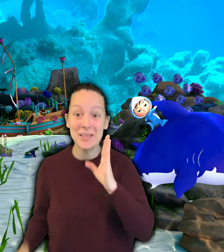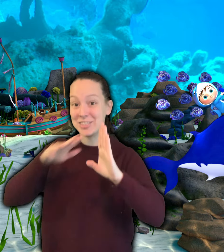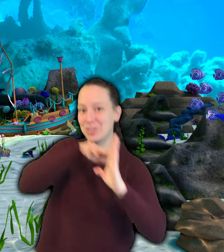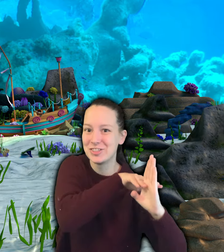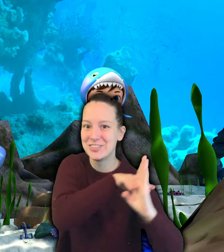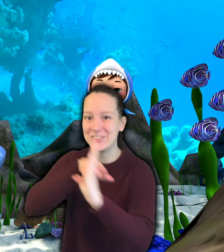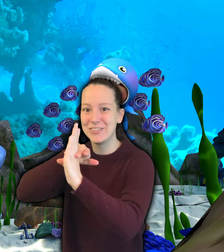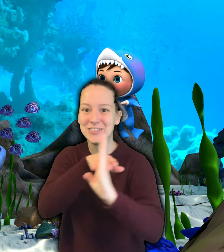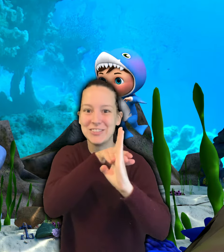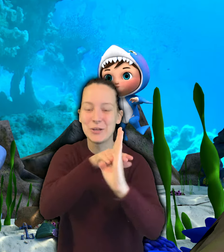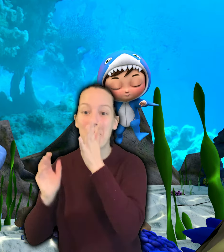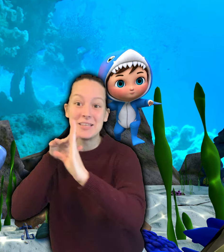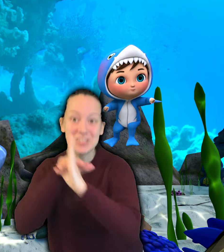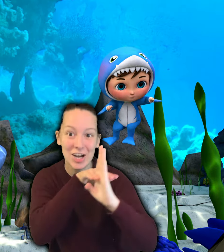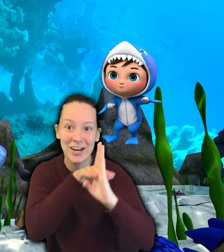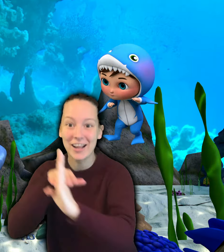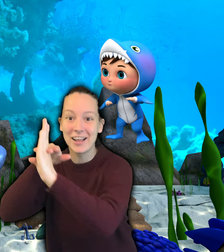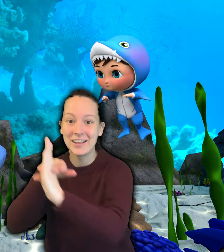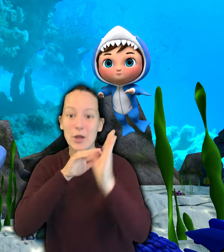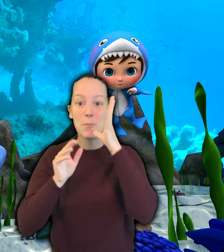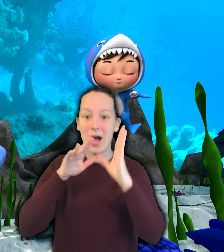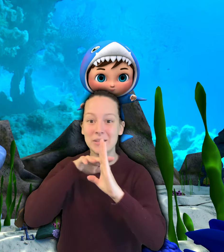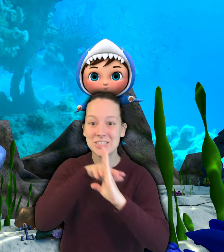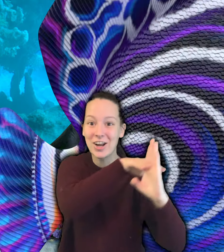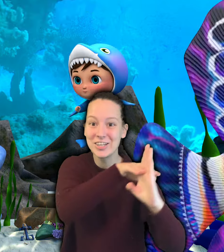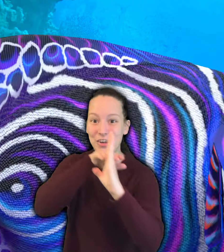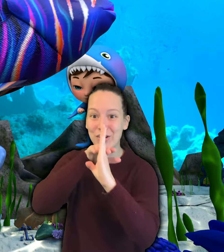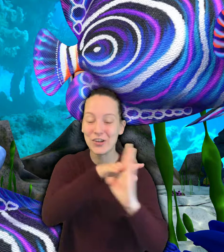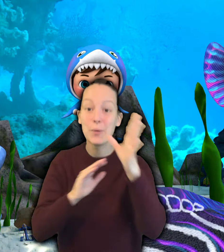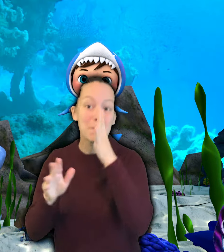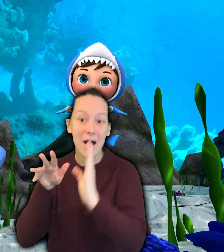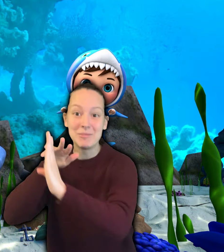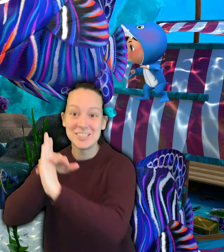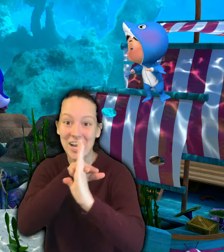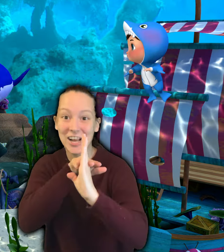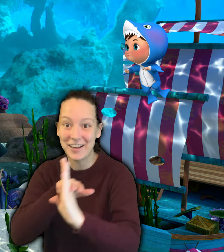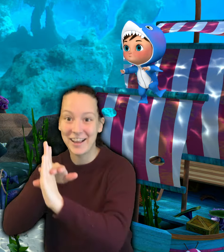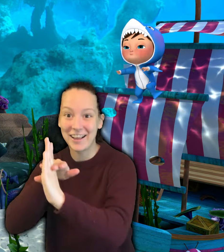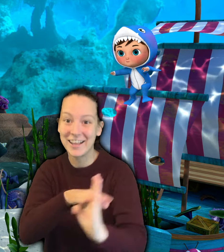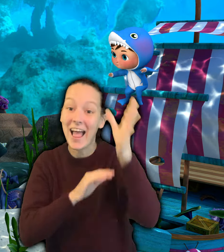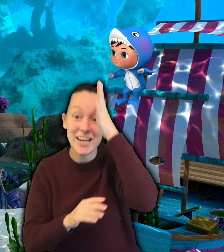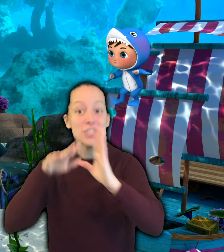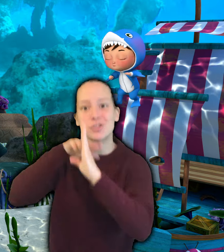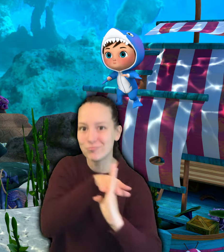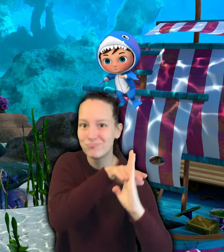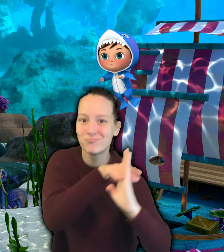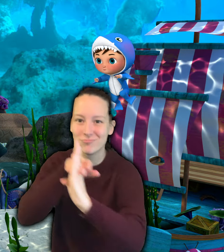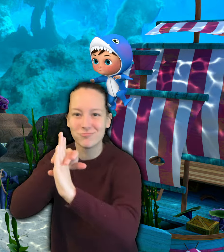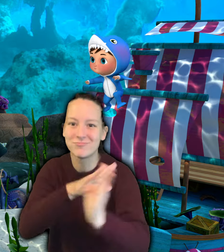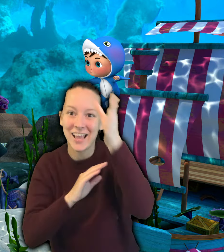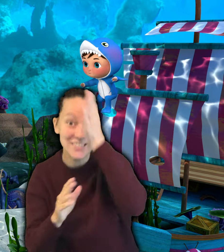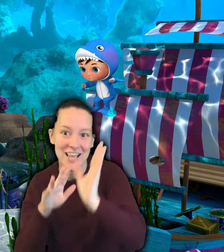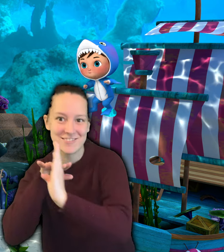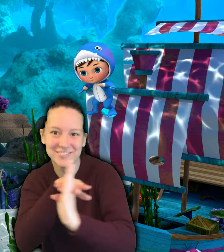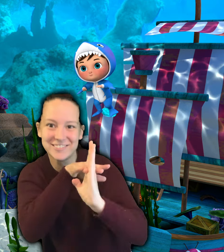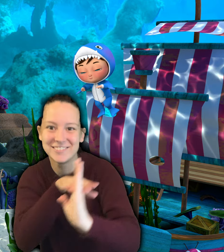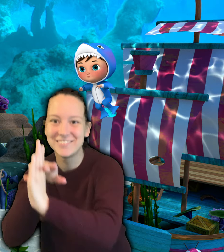ザメママザメママザメママザメパパザメパパ